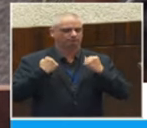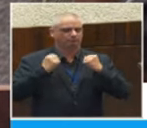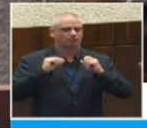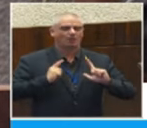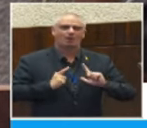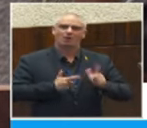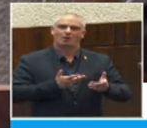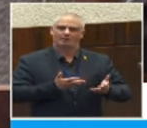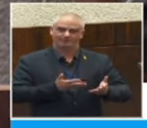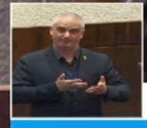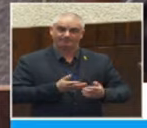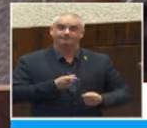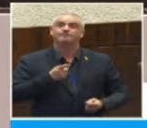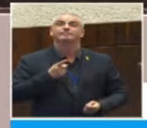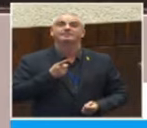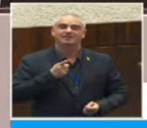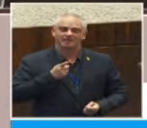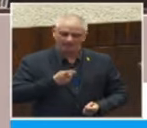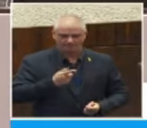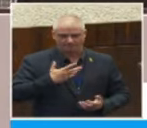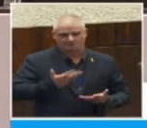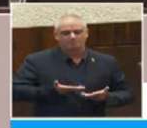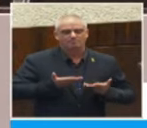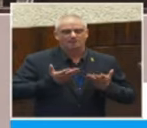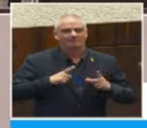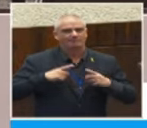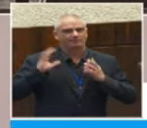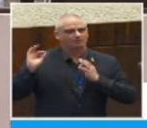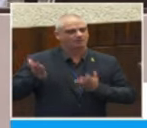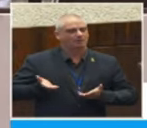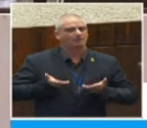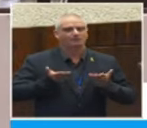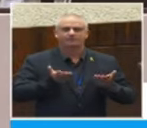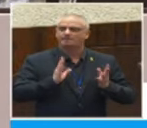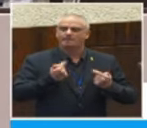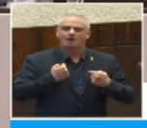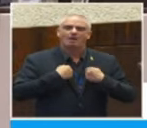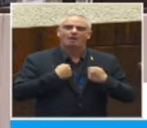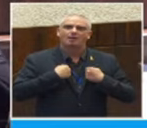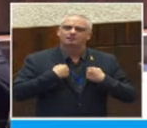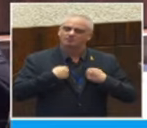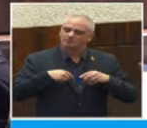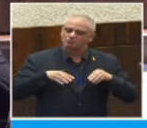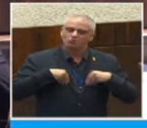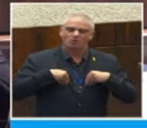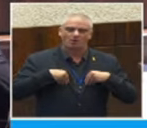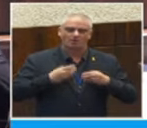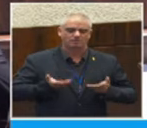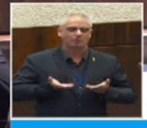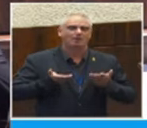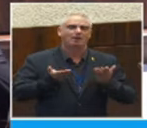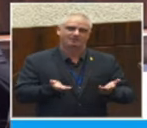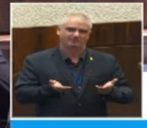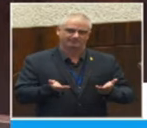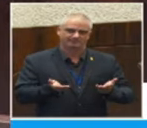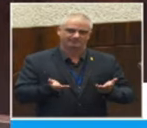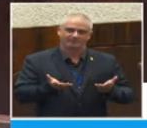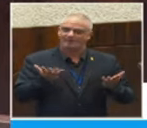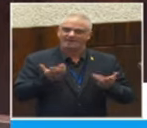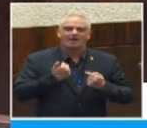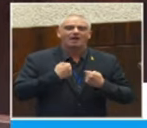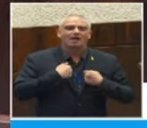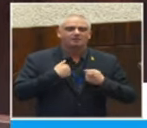הם מקריבים את חייהם, מה אני מוכן להקריב? איך אני יכול